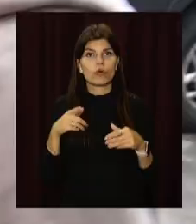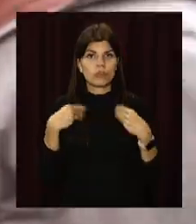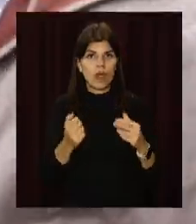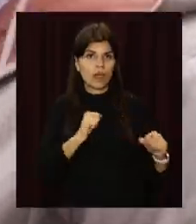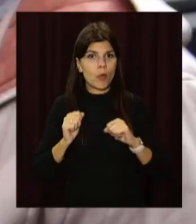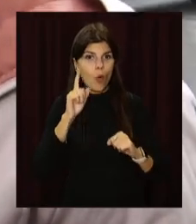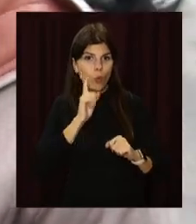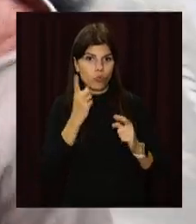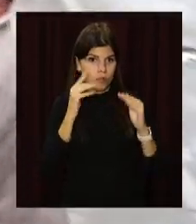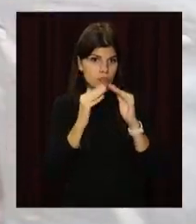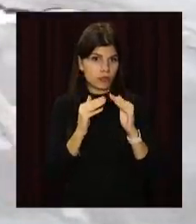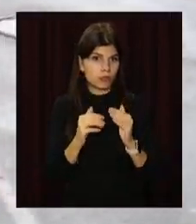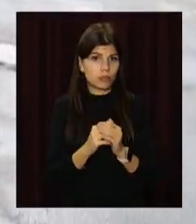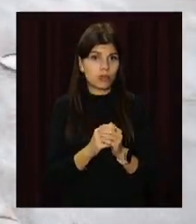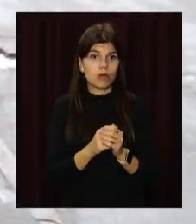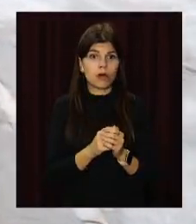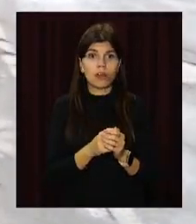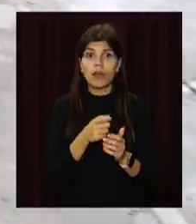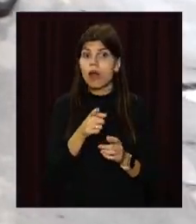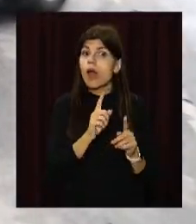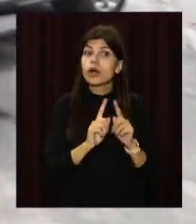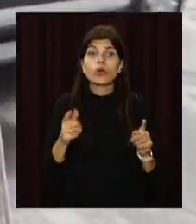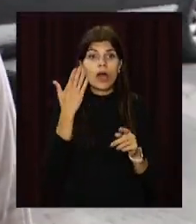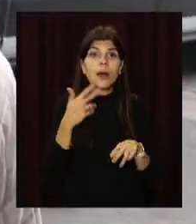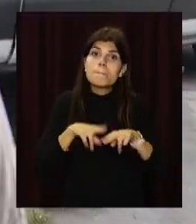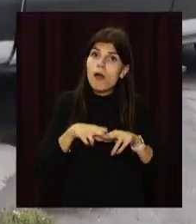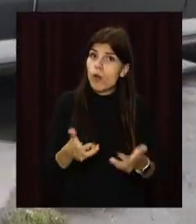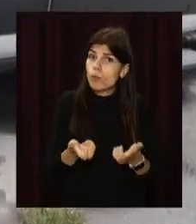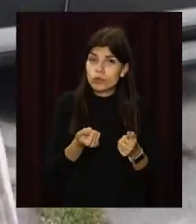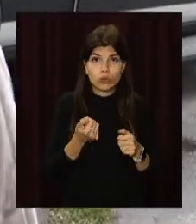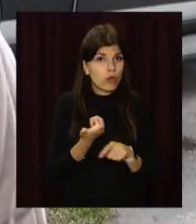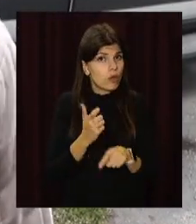адмінпослуг. Сталкивались з великими труднощами, особливо, коли паспорт отримали, це було